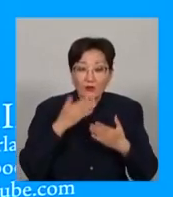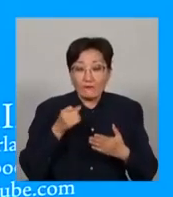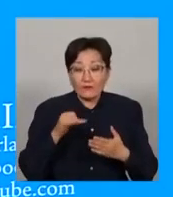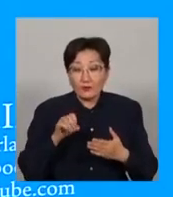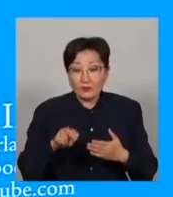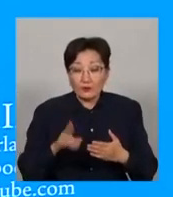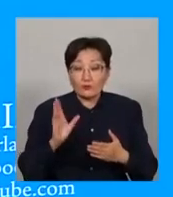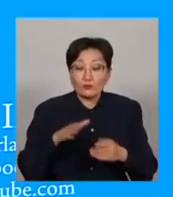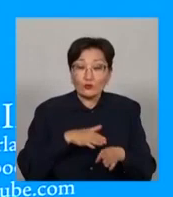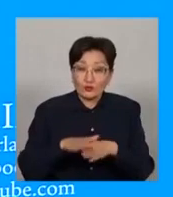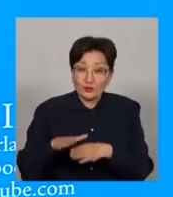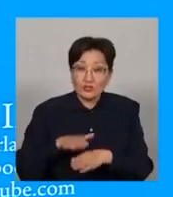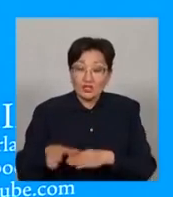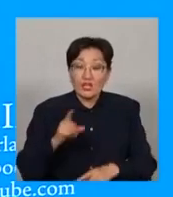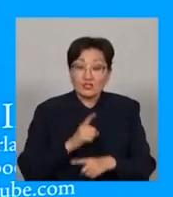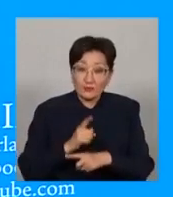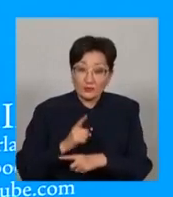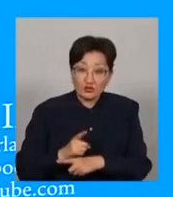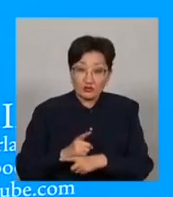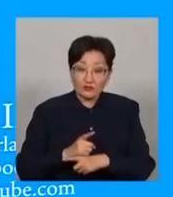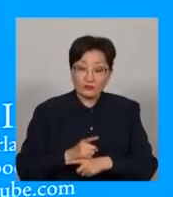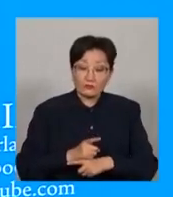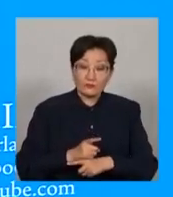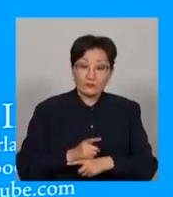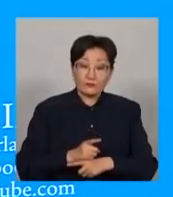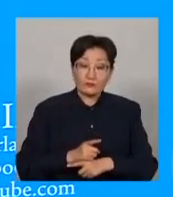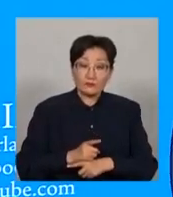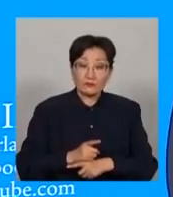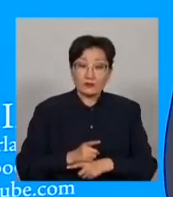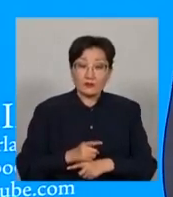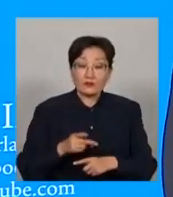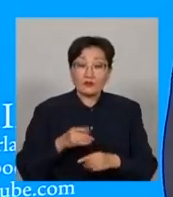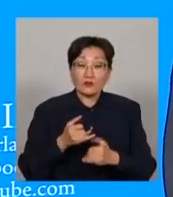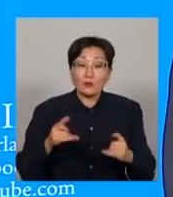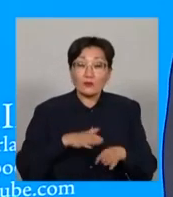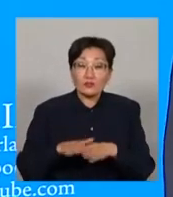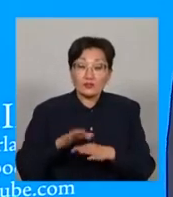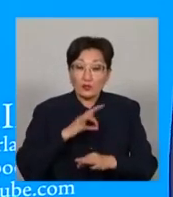они будут полностью запрещены в для реализации употребления в казахстане